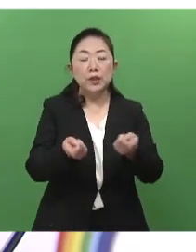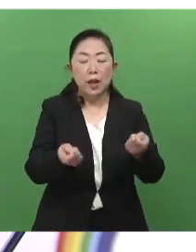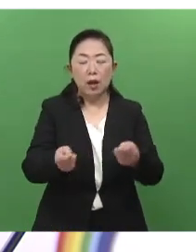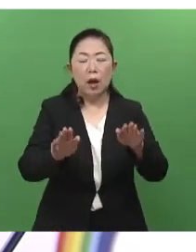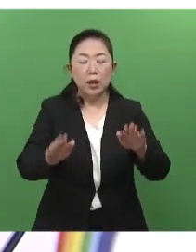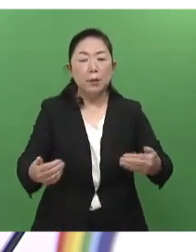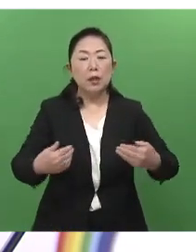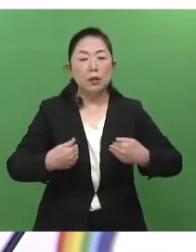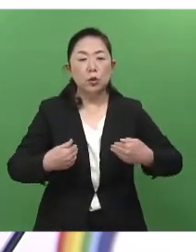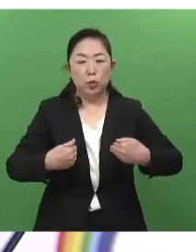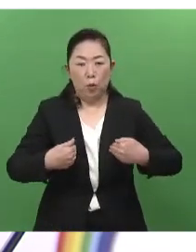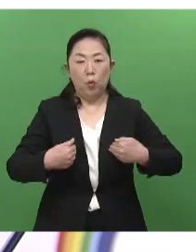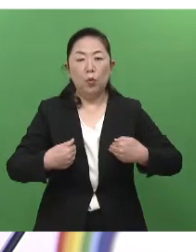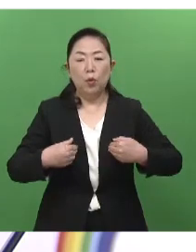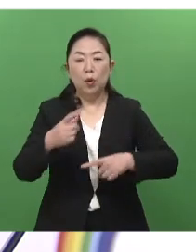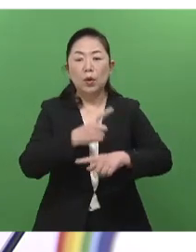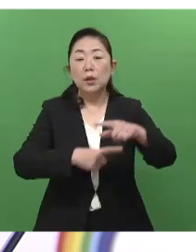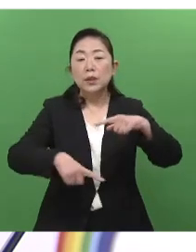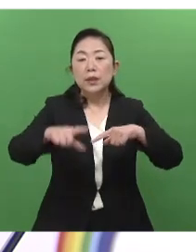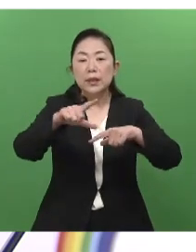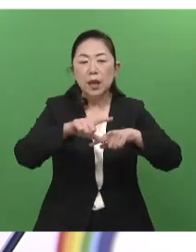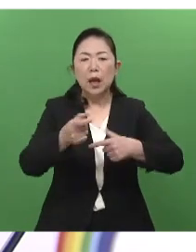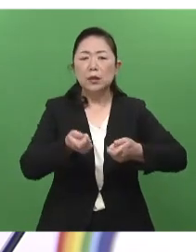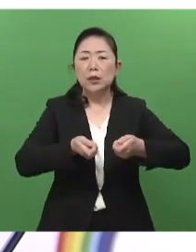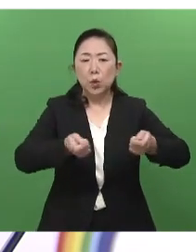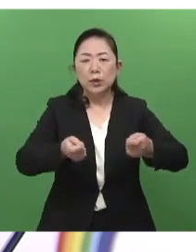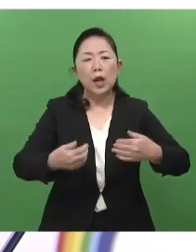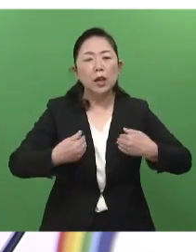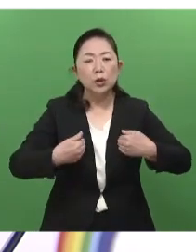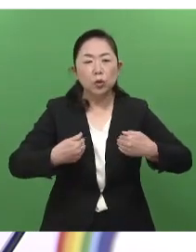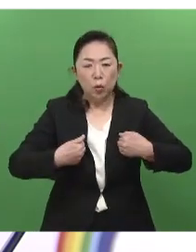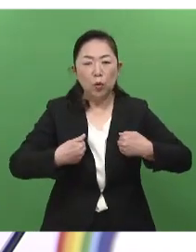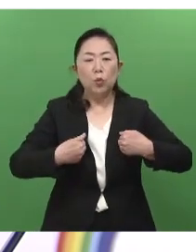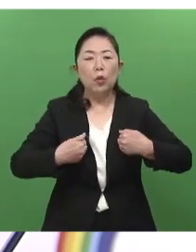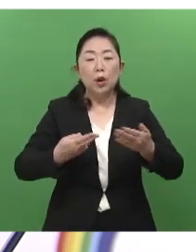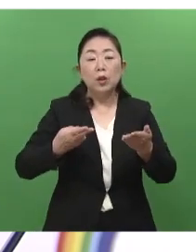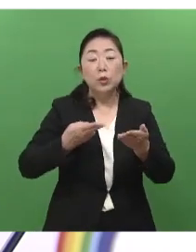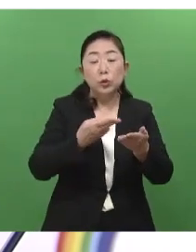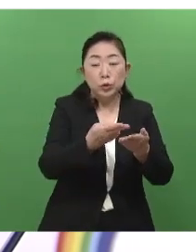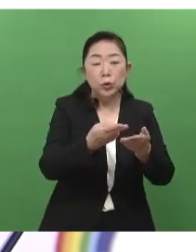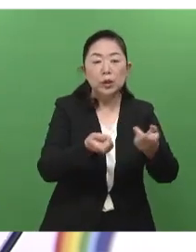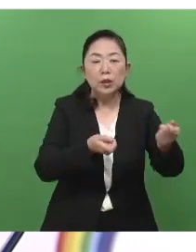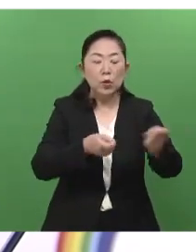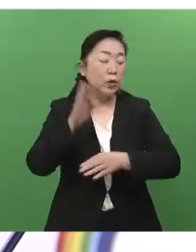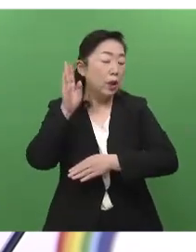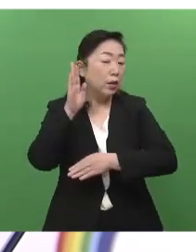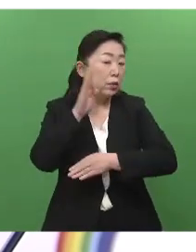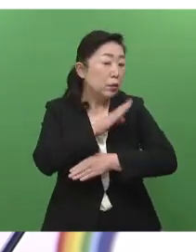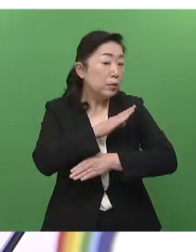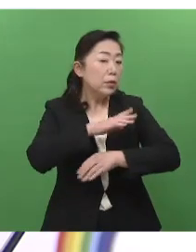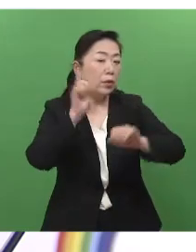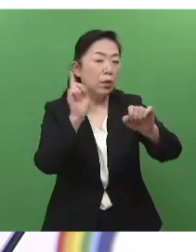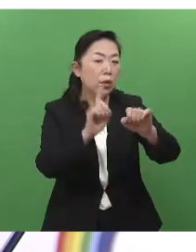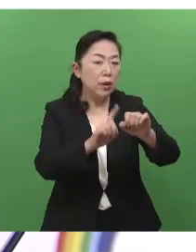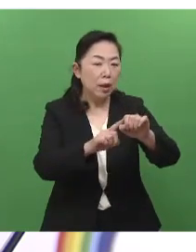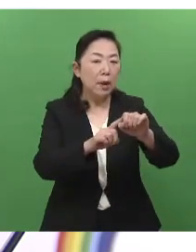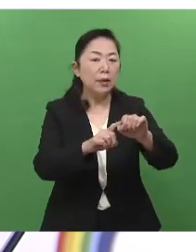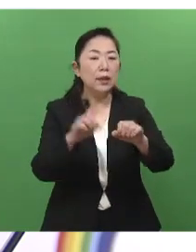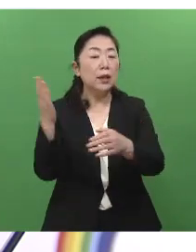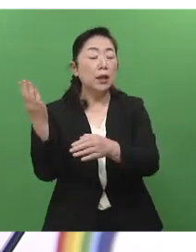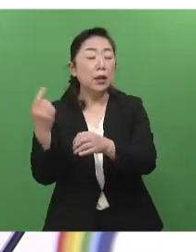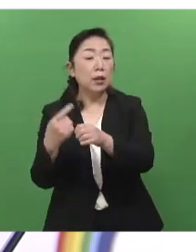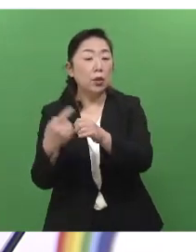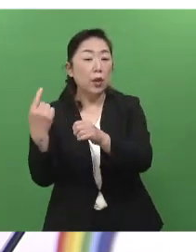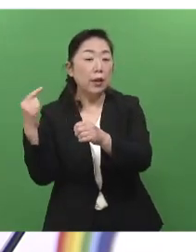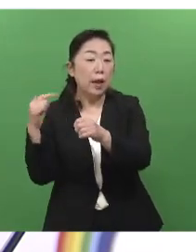ります。さらなる調整です。そこで入院調整を円滑に行うために、年末年始